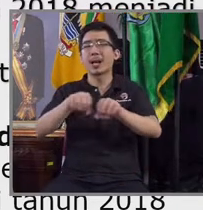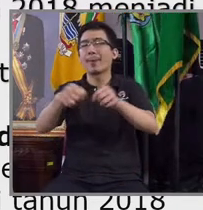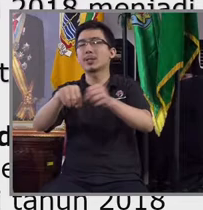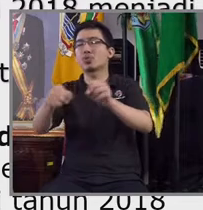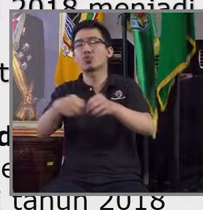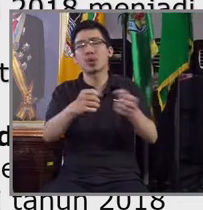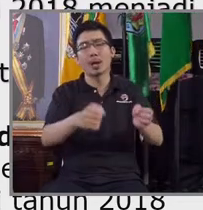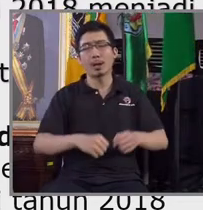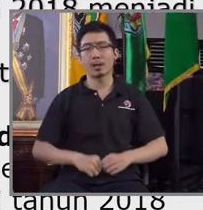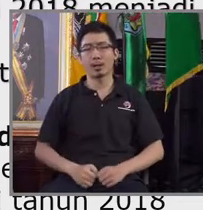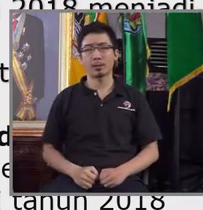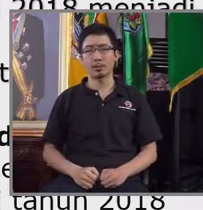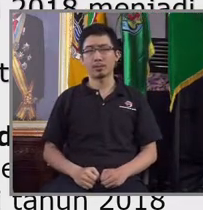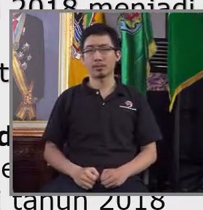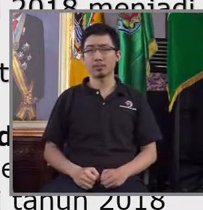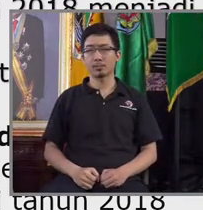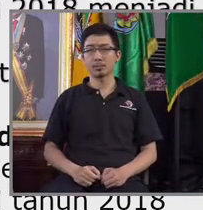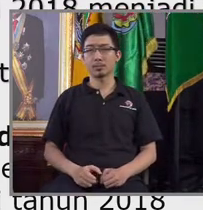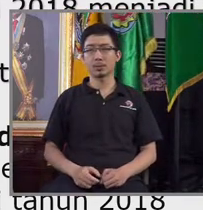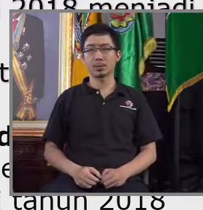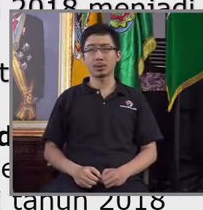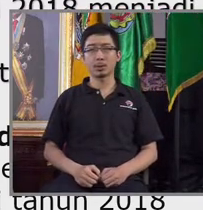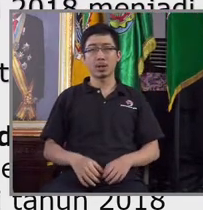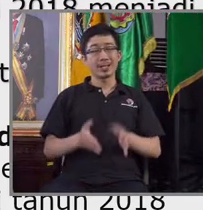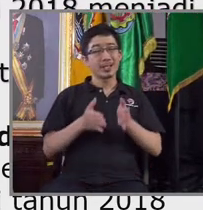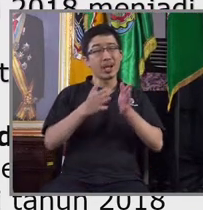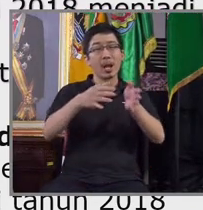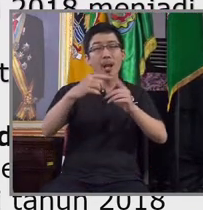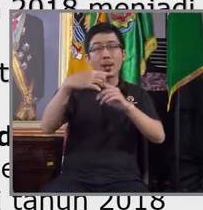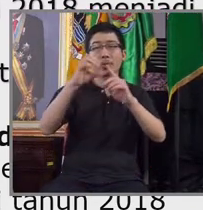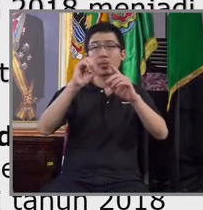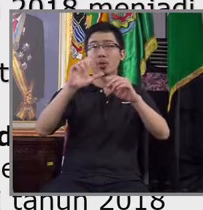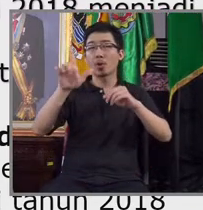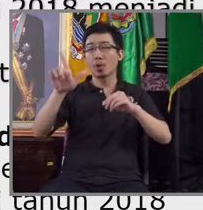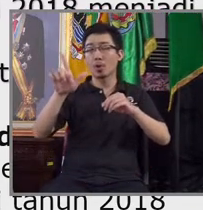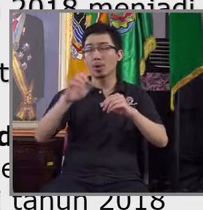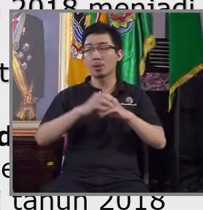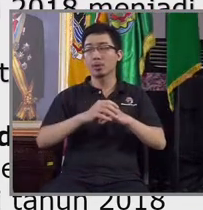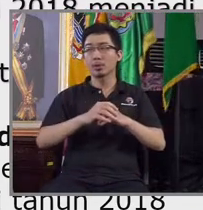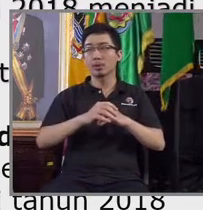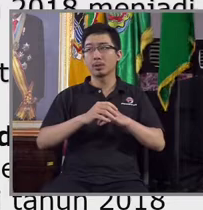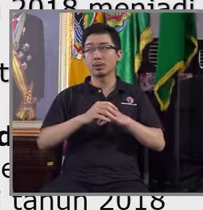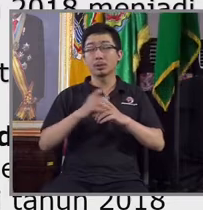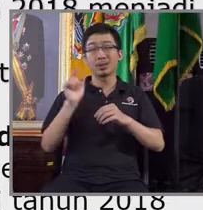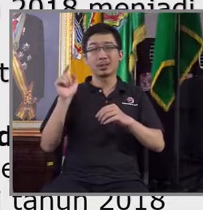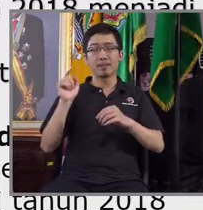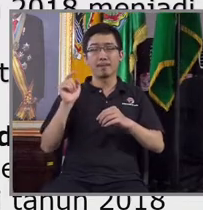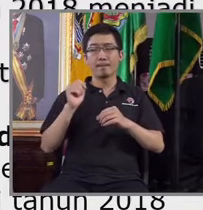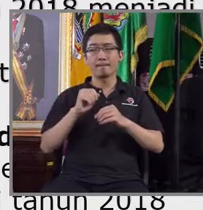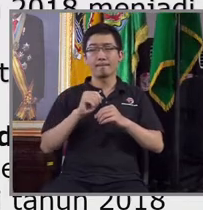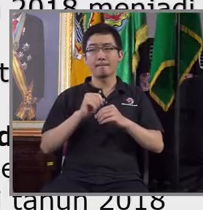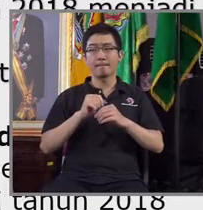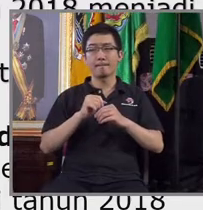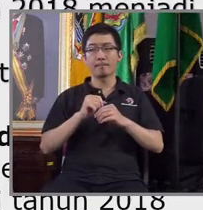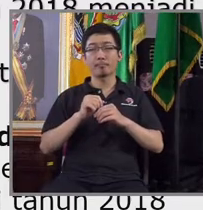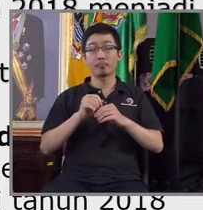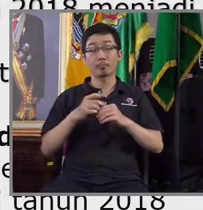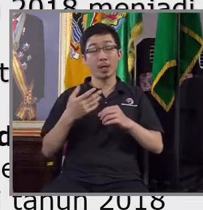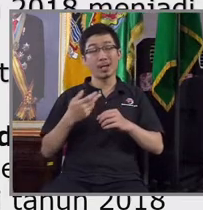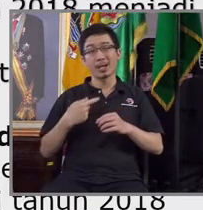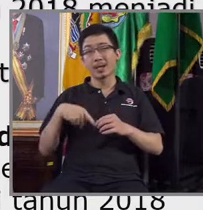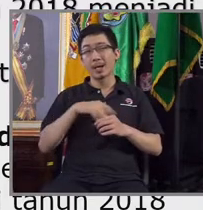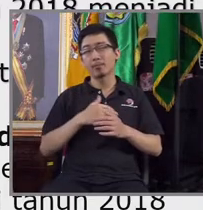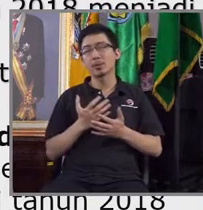akses jalan tol dan jalan nasional seperti kabupaten kota lainnya di kedungsepur Namun kami berharap